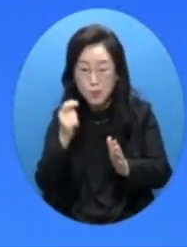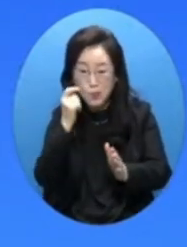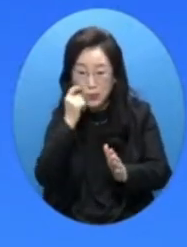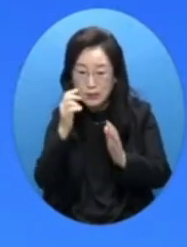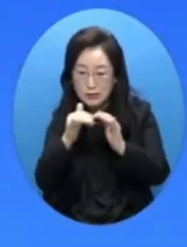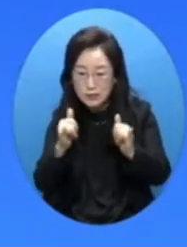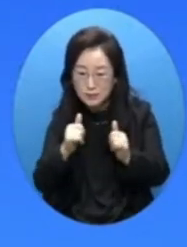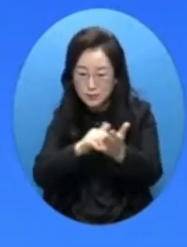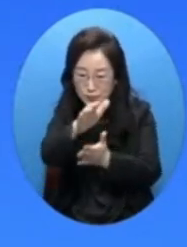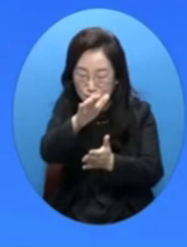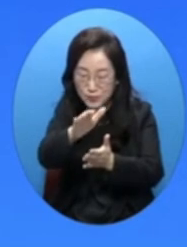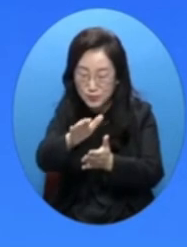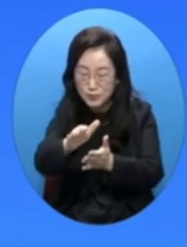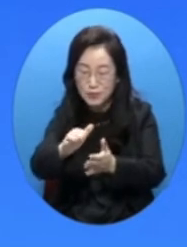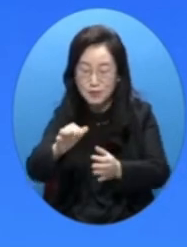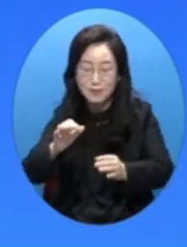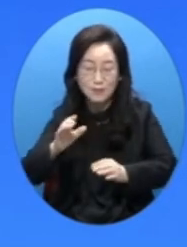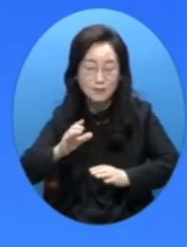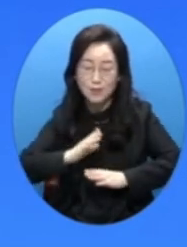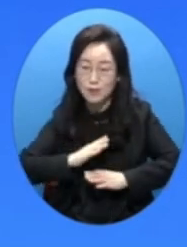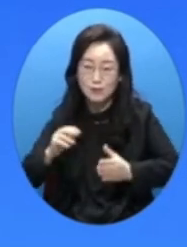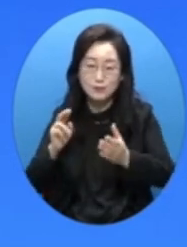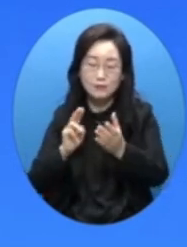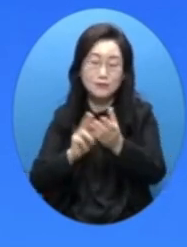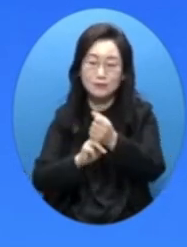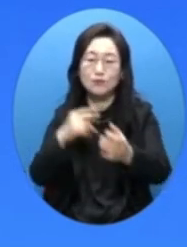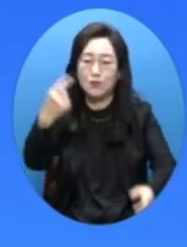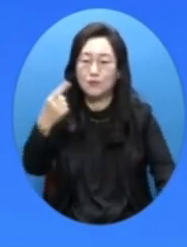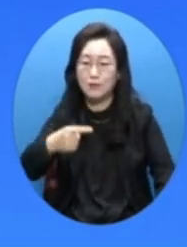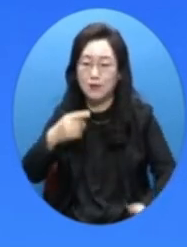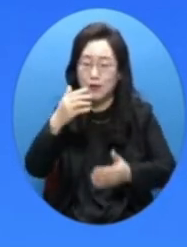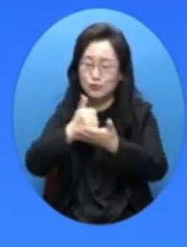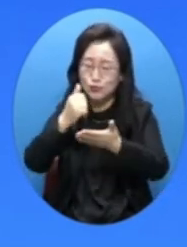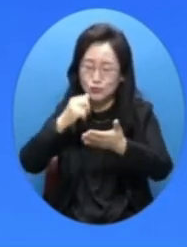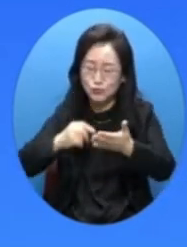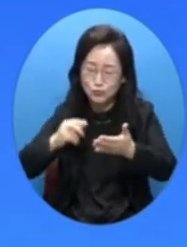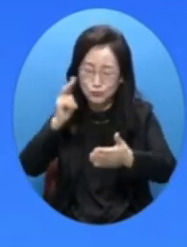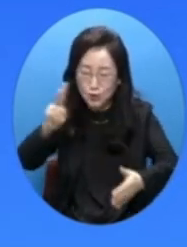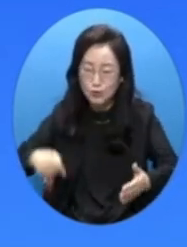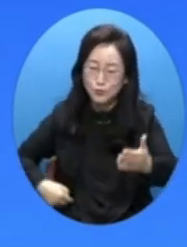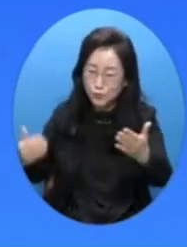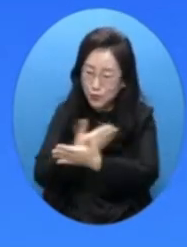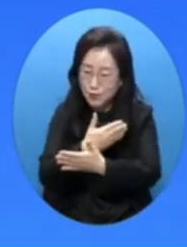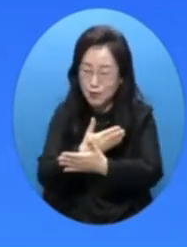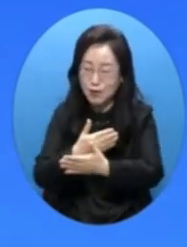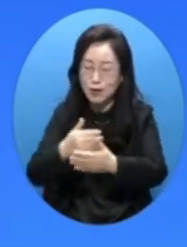임하게 될 것입니다 주여 우리에게 오늘 회개형을 부어 주셔서 우리 마음 가운데는